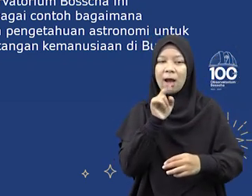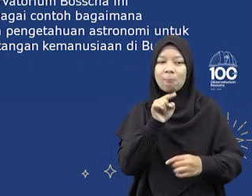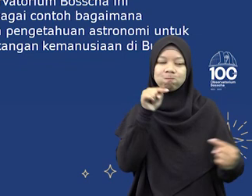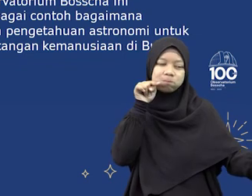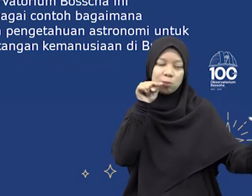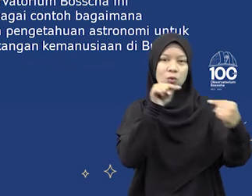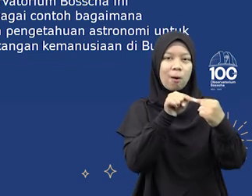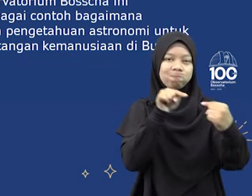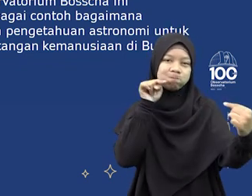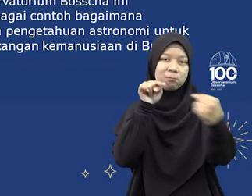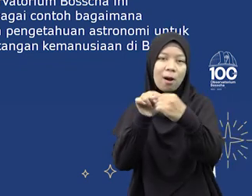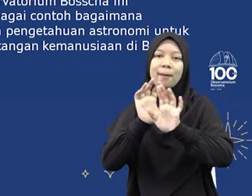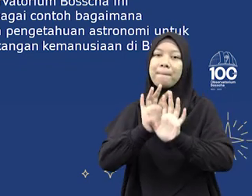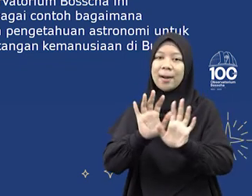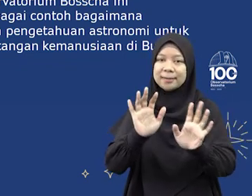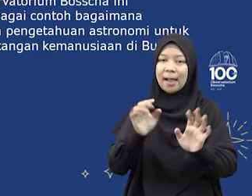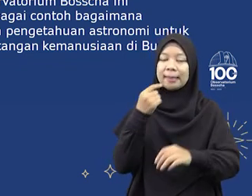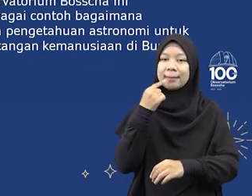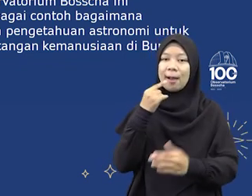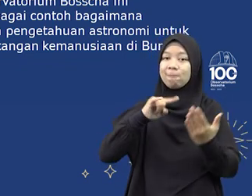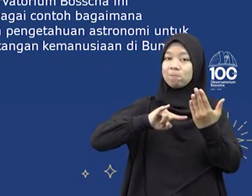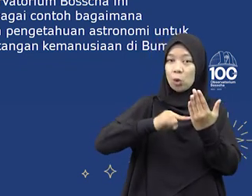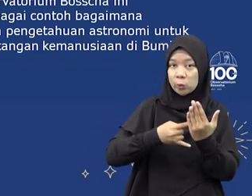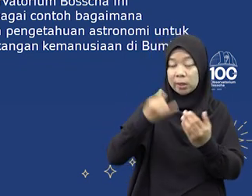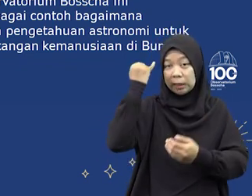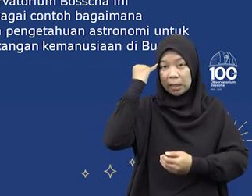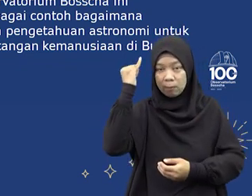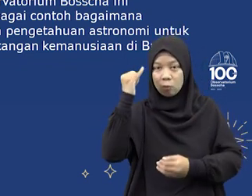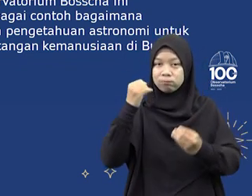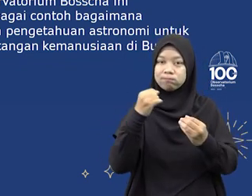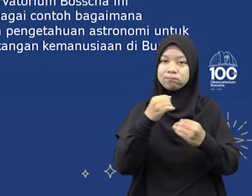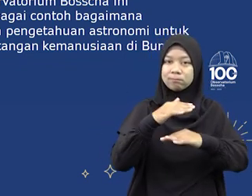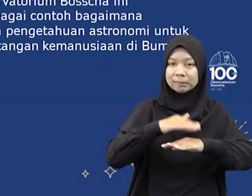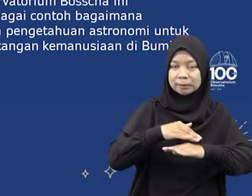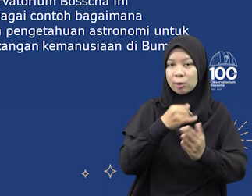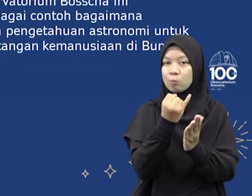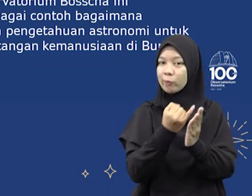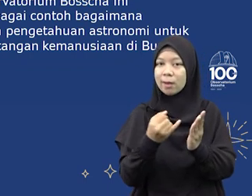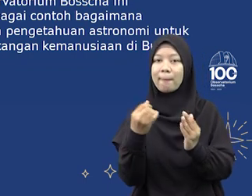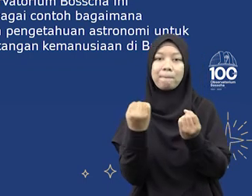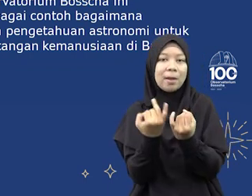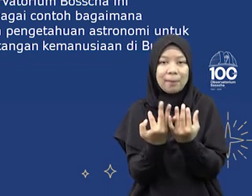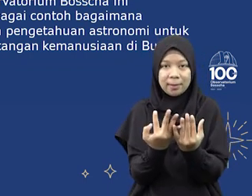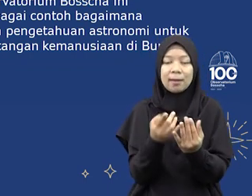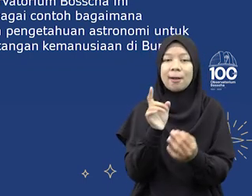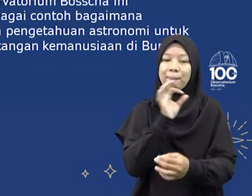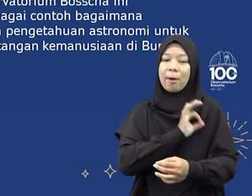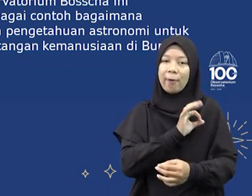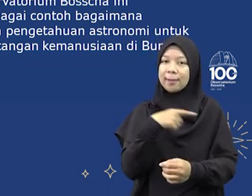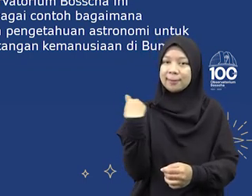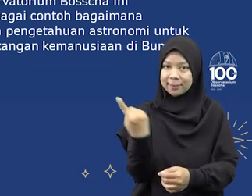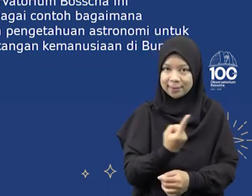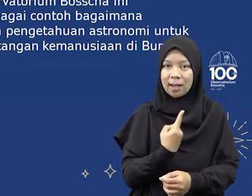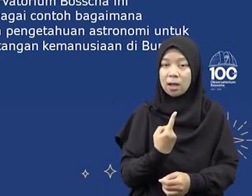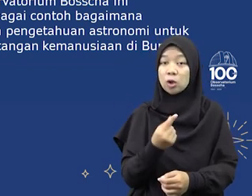elemen sains teknologi art and mathematics atau steam yang dimanfaatkan oleh kita semua untuk